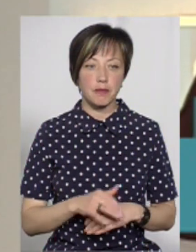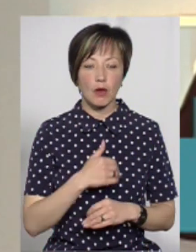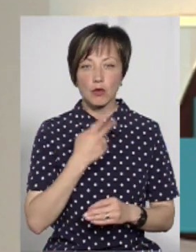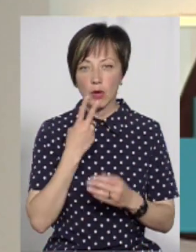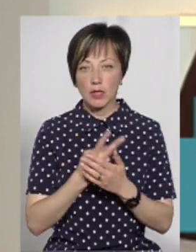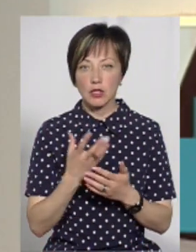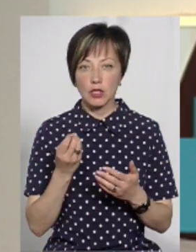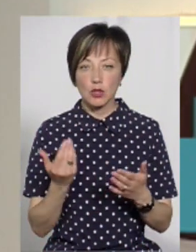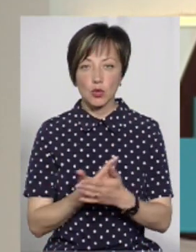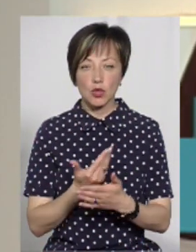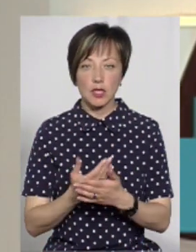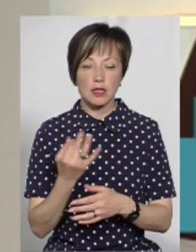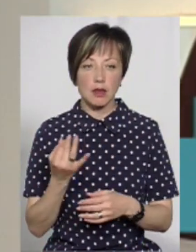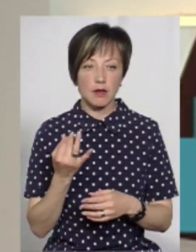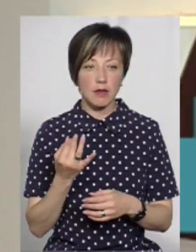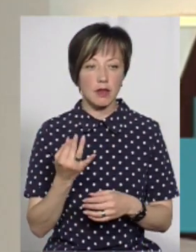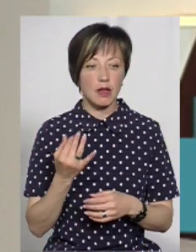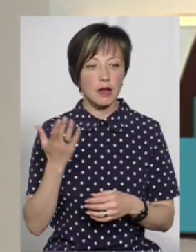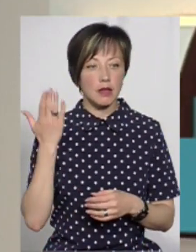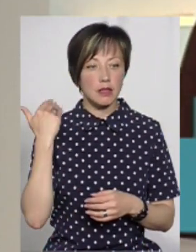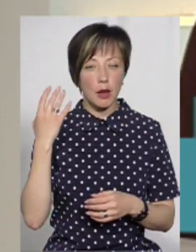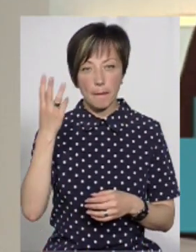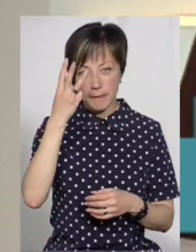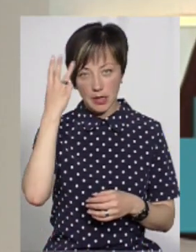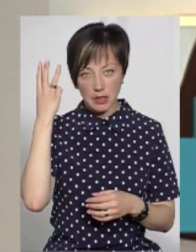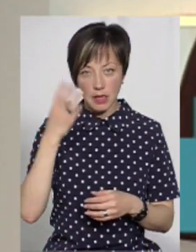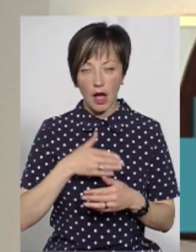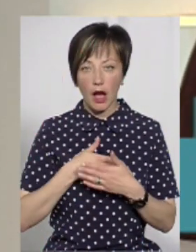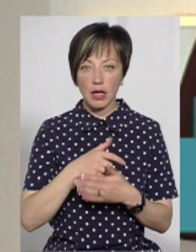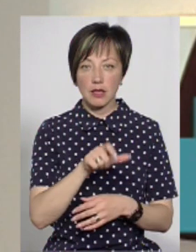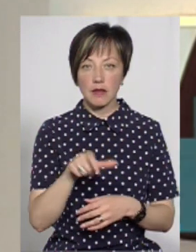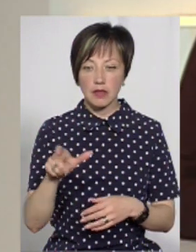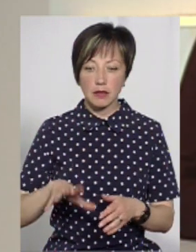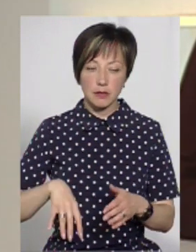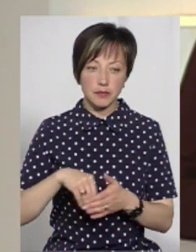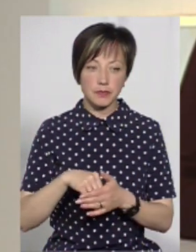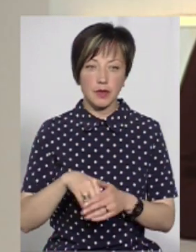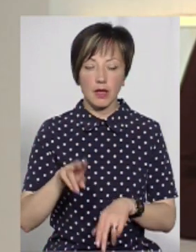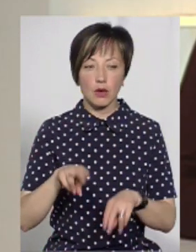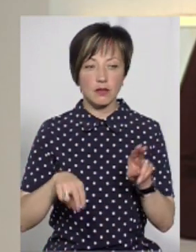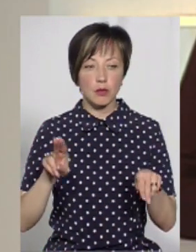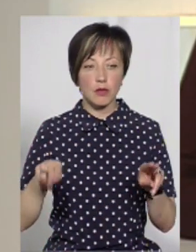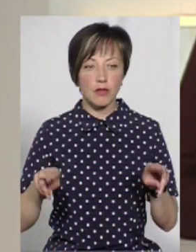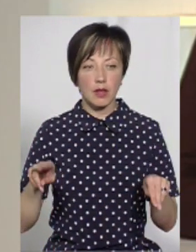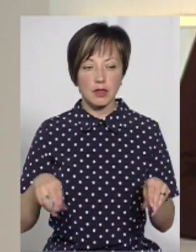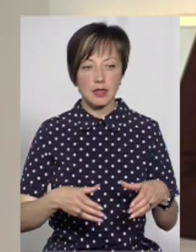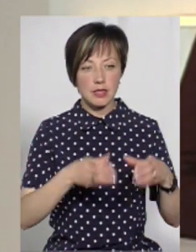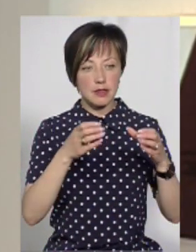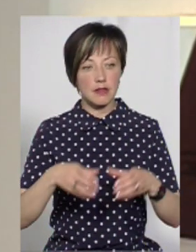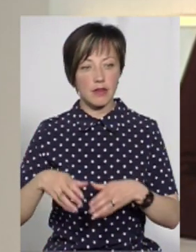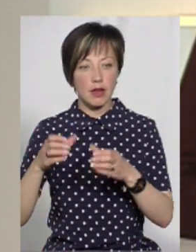Хочу показати ще один сюжет цікавий. Свого часу хмельницькі активісти за власний кошт розфарбували сваї